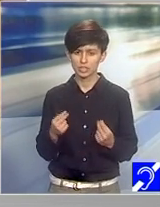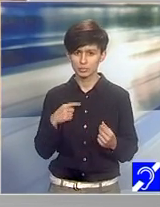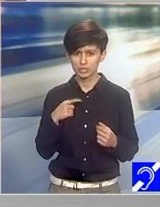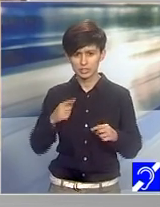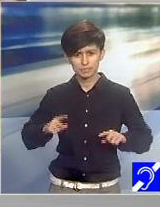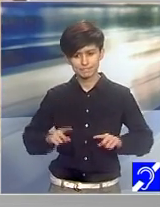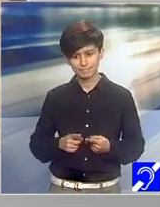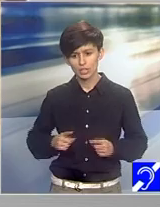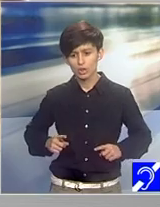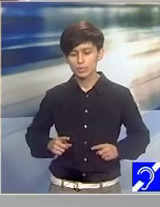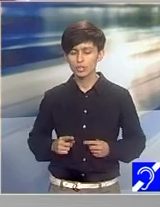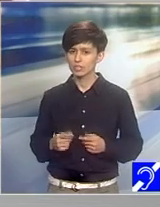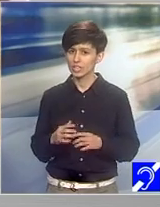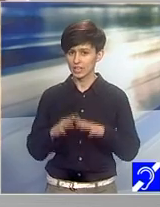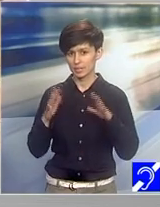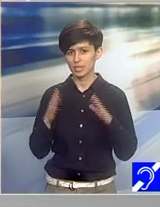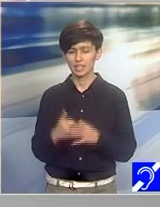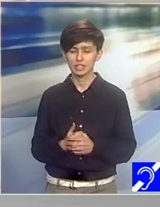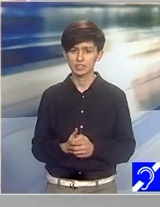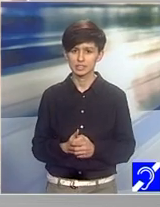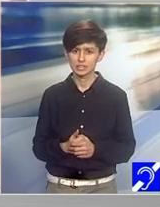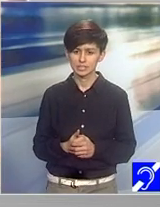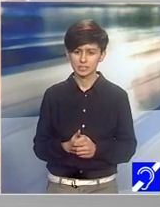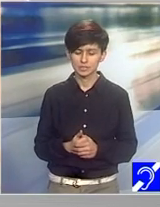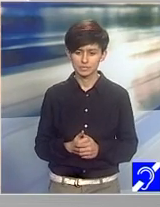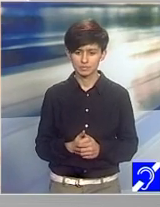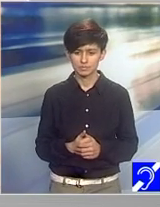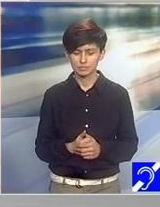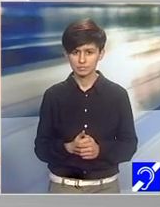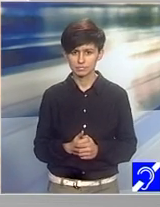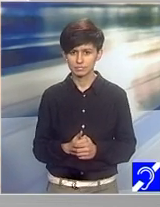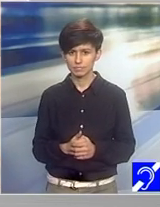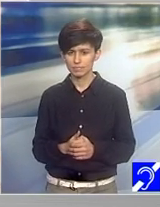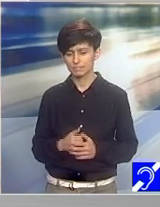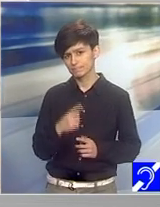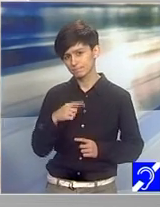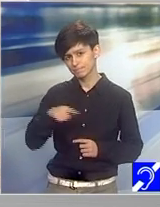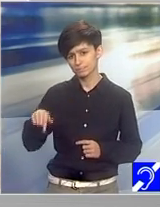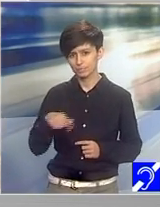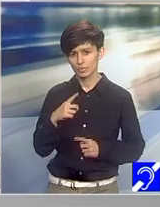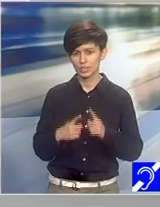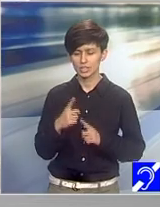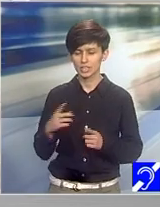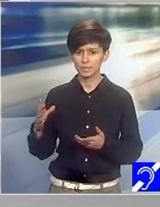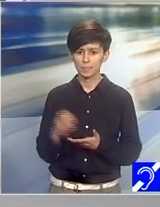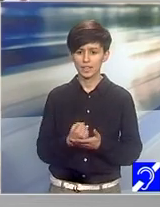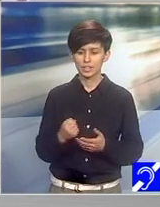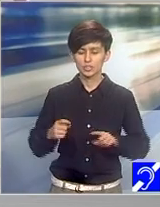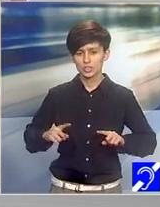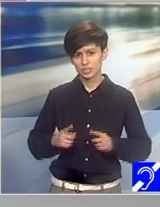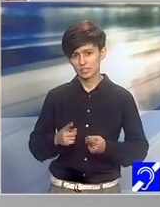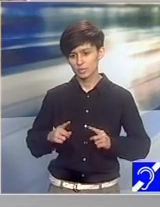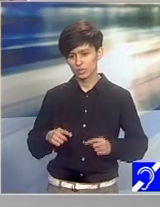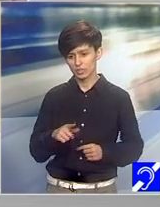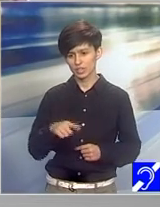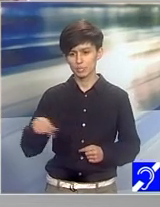înțelegeți, pentru alții. Și ne atingem scopul. Asta e vorba. Da. Noi dacă reușim să vă provocăm pe dumneavoastră, să